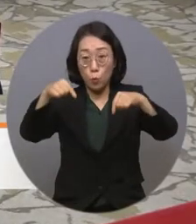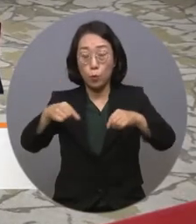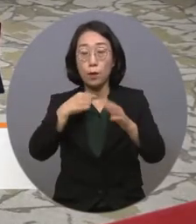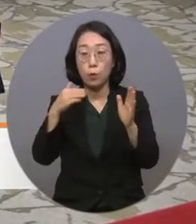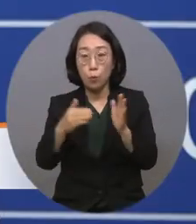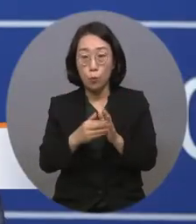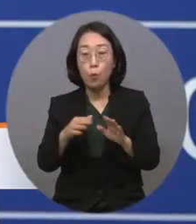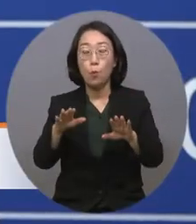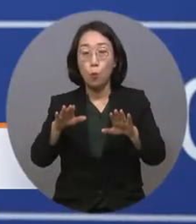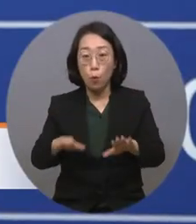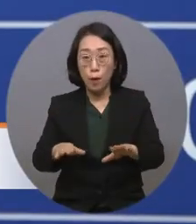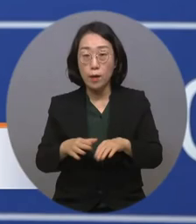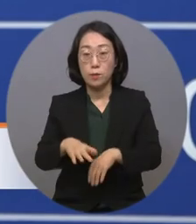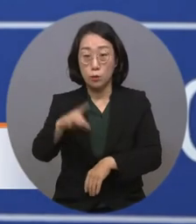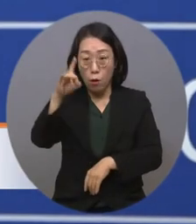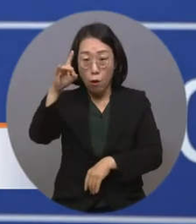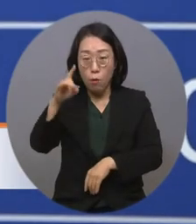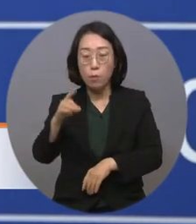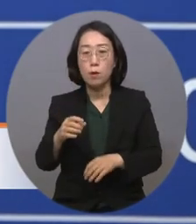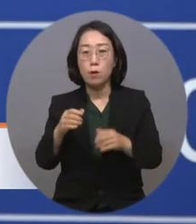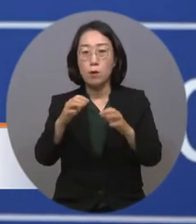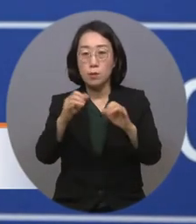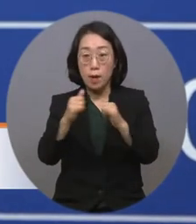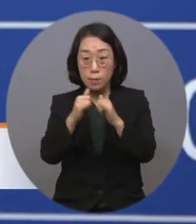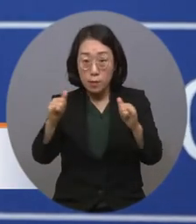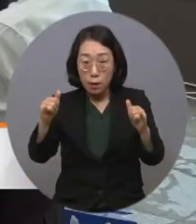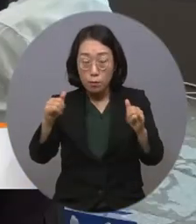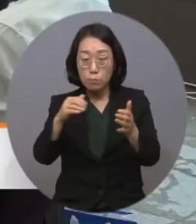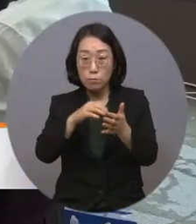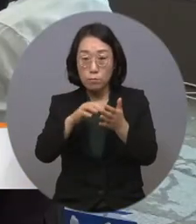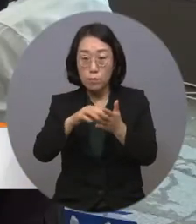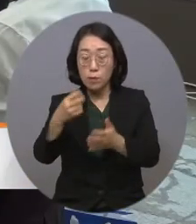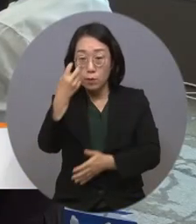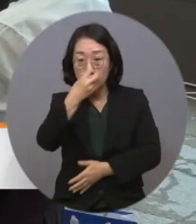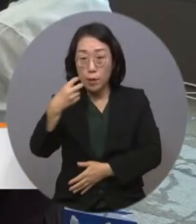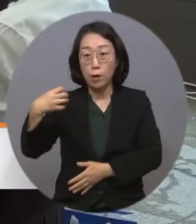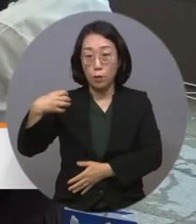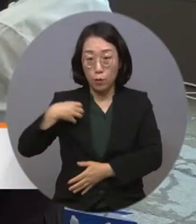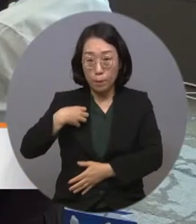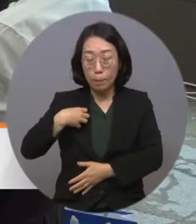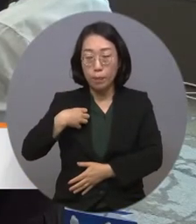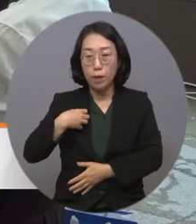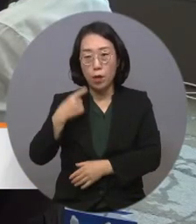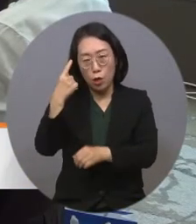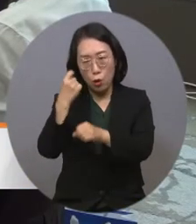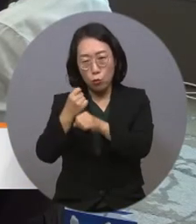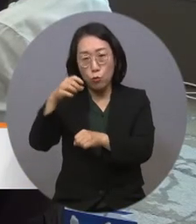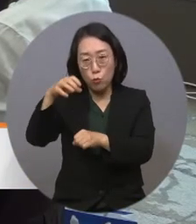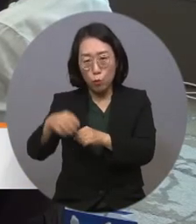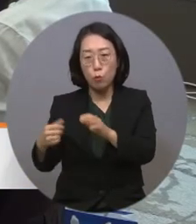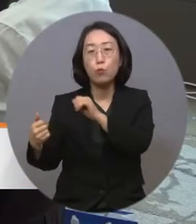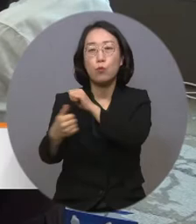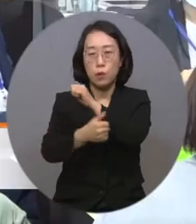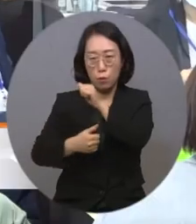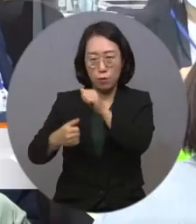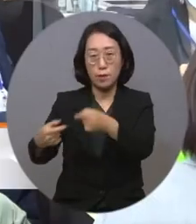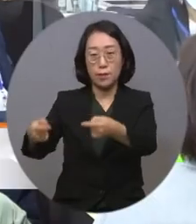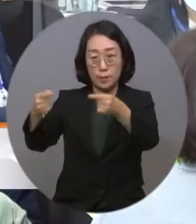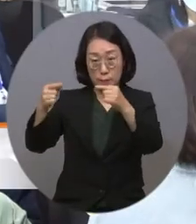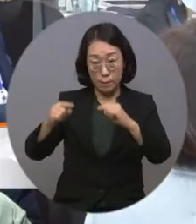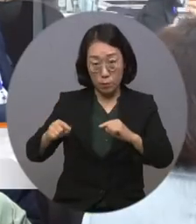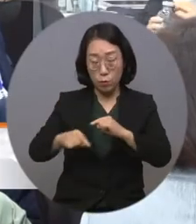초 광양시 인구 영향 검토의 자문을 맡은 광주 전남 연구원의 위원들이 참여해